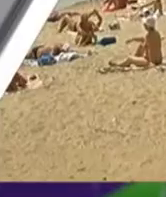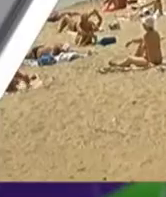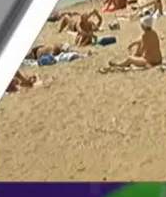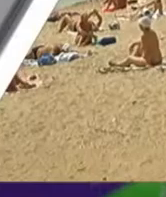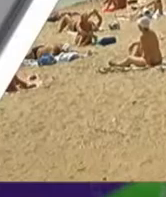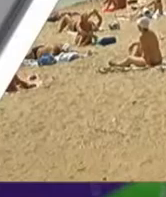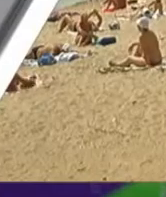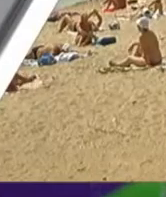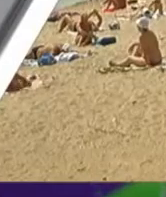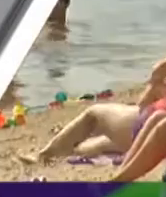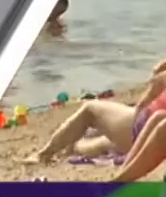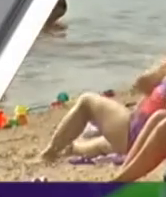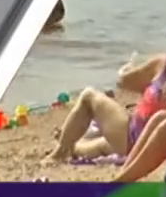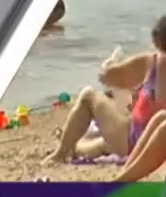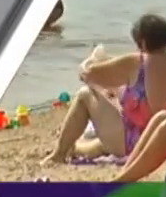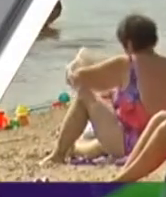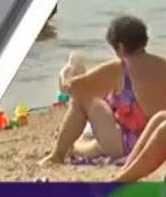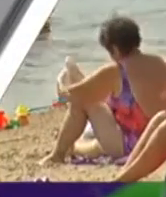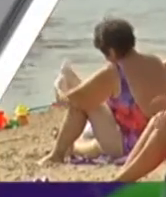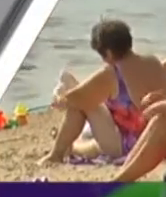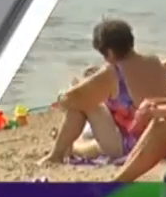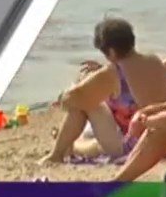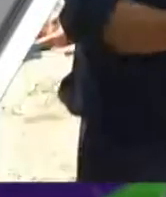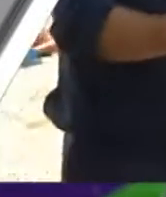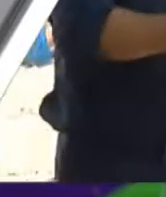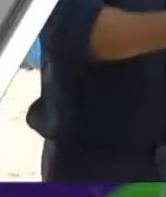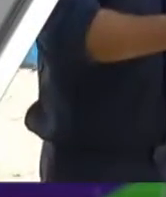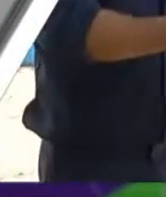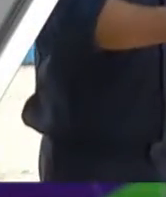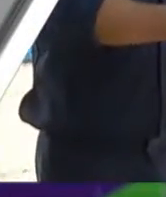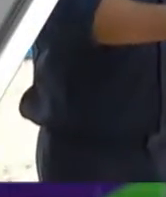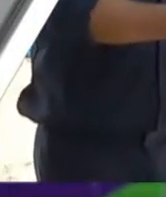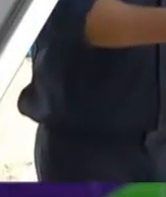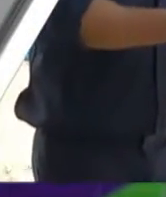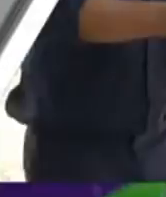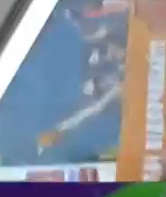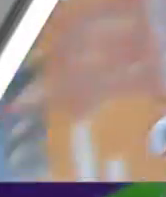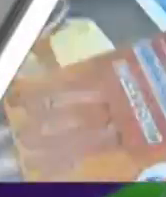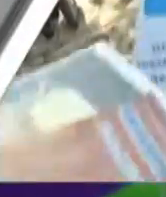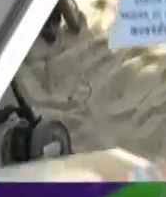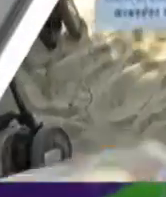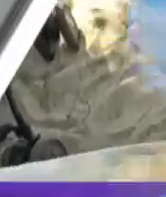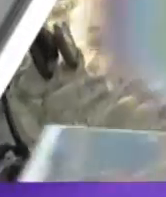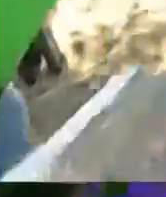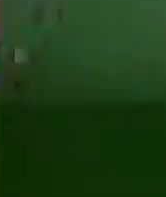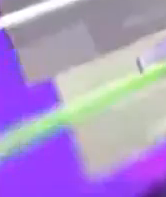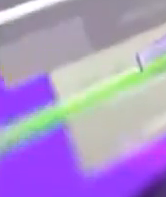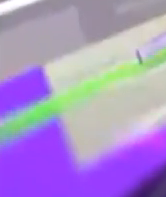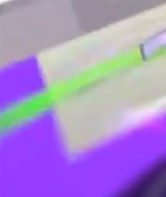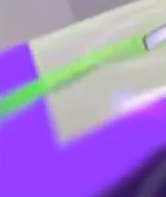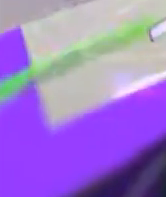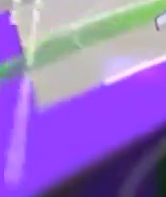У спеку пляжі столиці заполонили відпочивальники. Аби не було трагедій на воді, рятувальники проводять інструктаж.